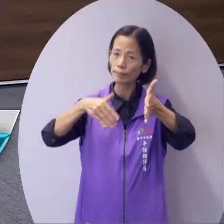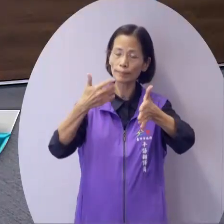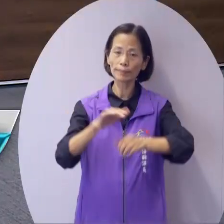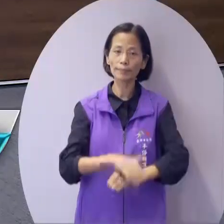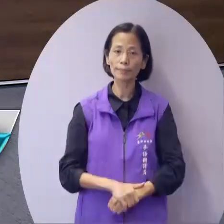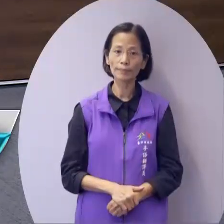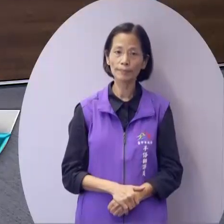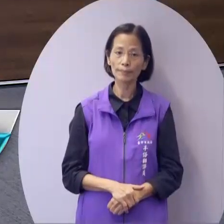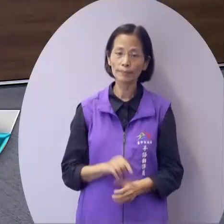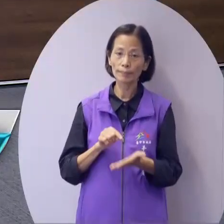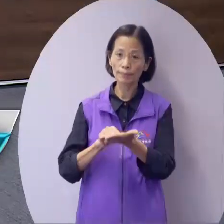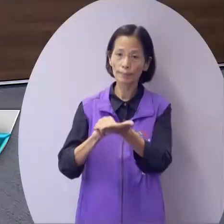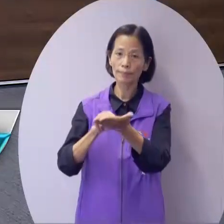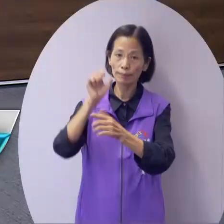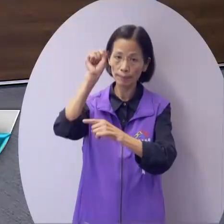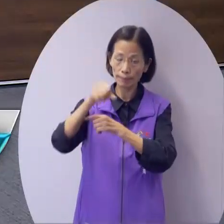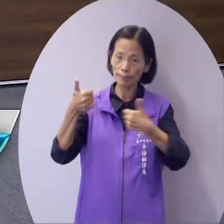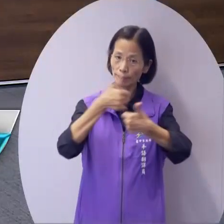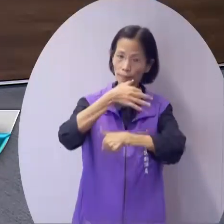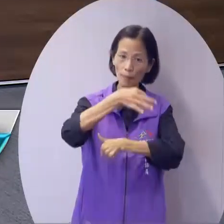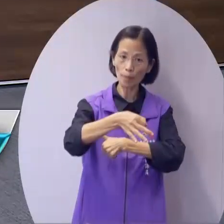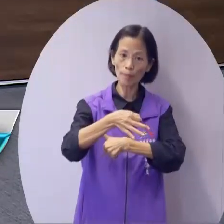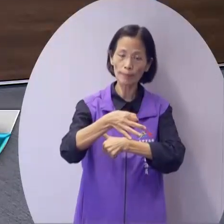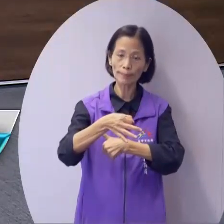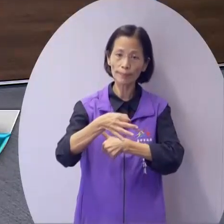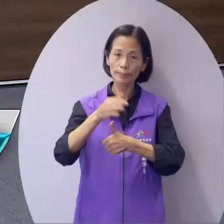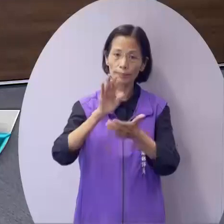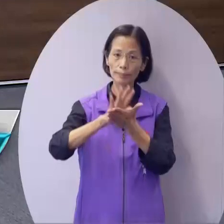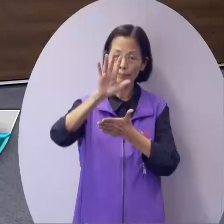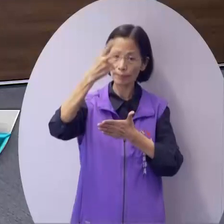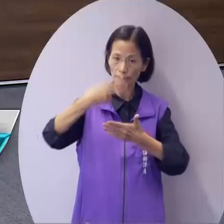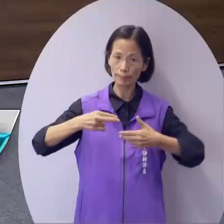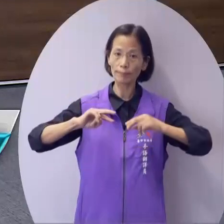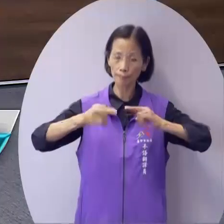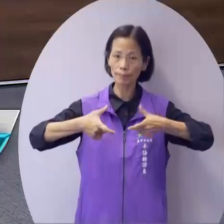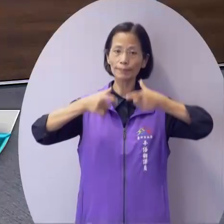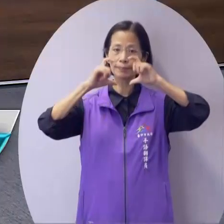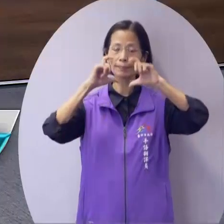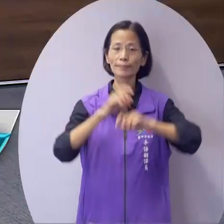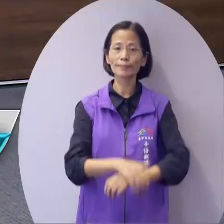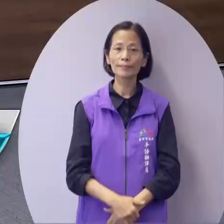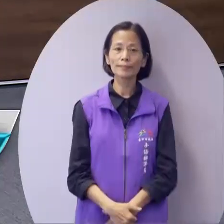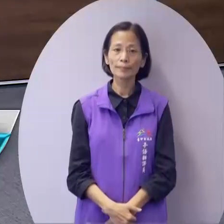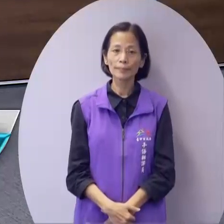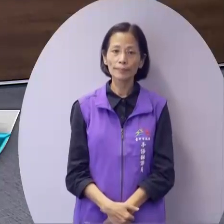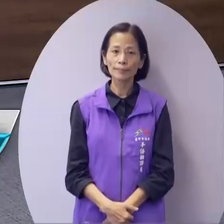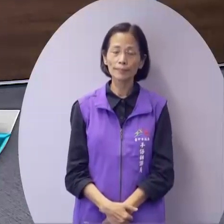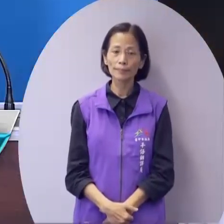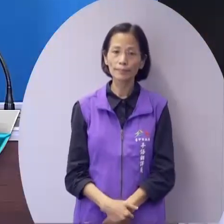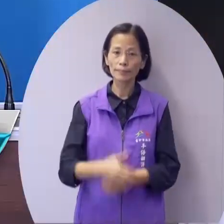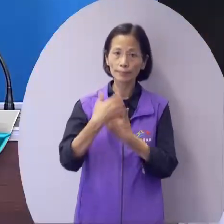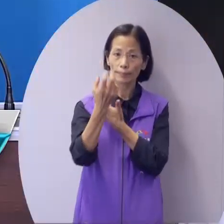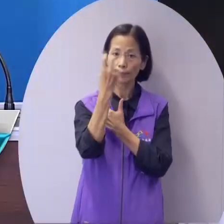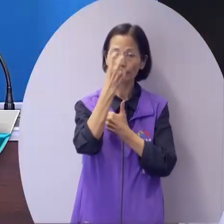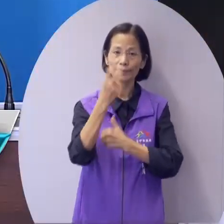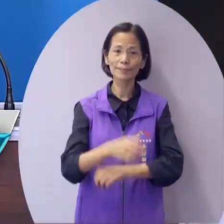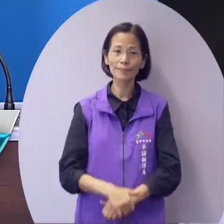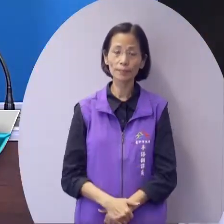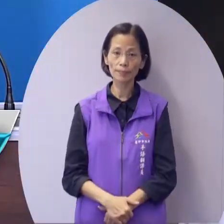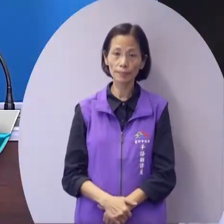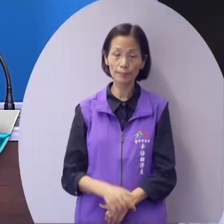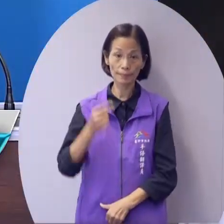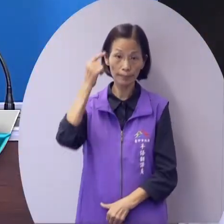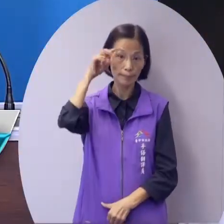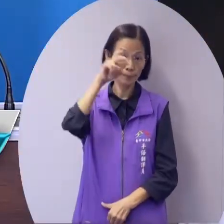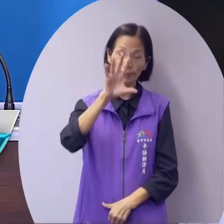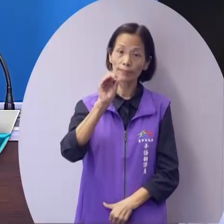那您请同意先行垫付，待后续的法定程序完成后再办理账务转正，提请审议。 请问大家